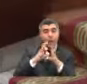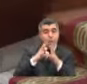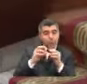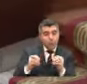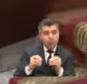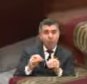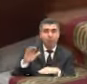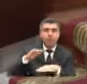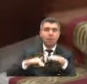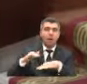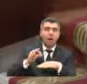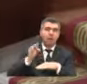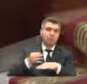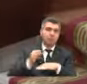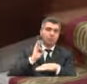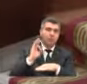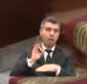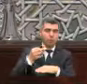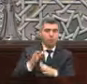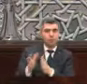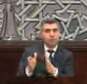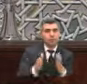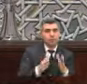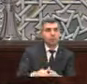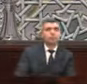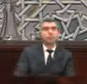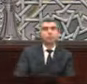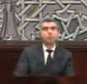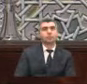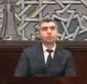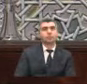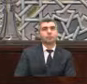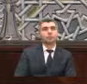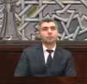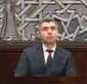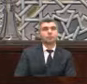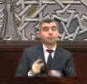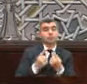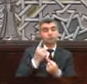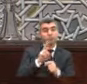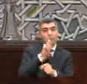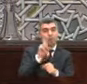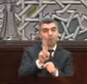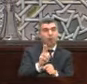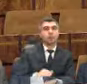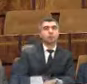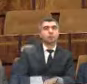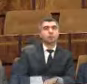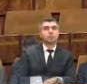لبناء السدود. شكرا سيد الرئيس. شكرا السيد الوزير. تعقيب السيد نائب. تفضل